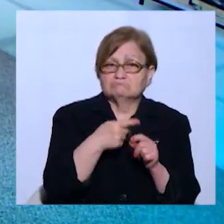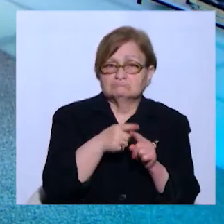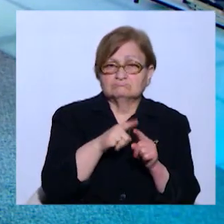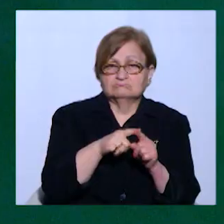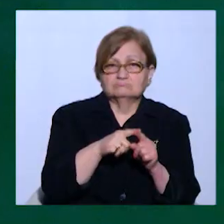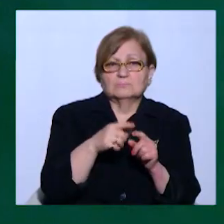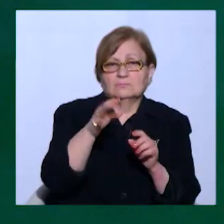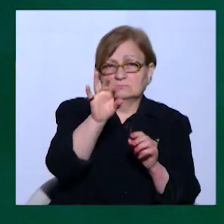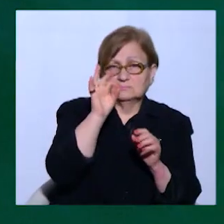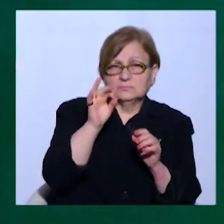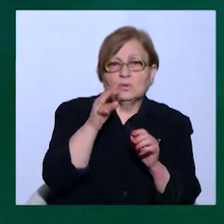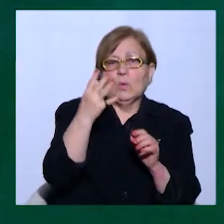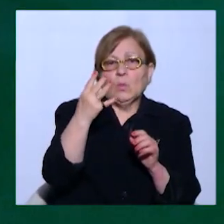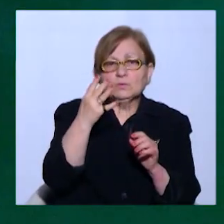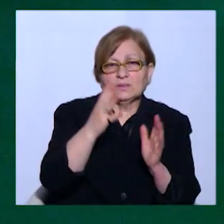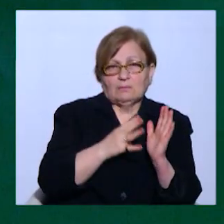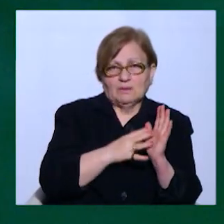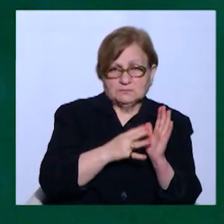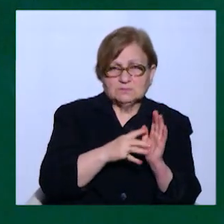4 19-დი.